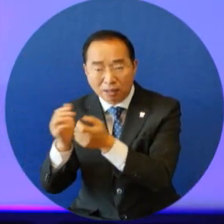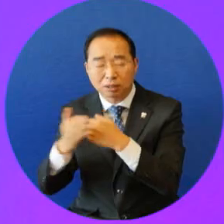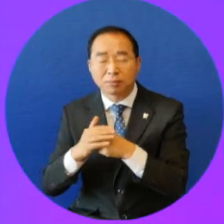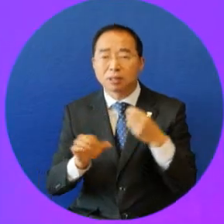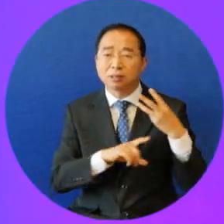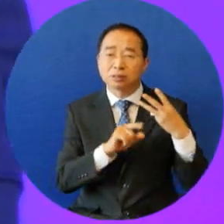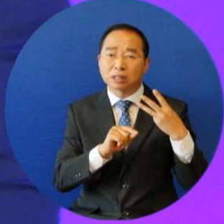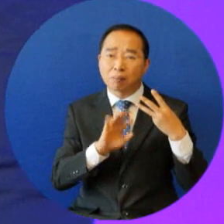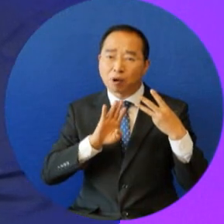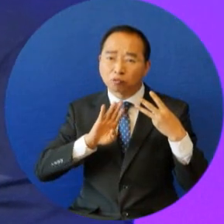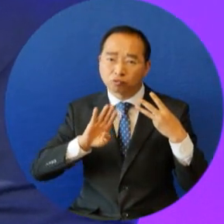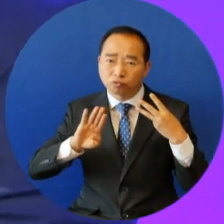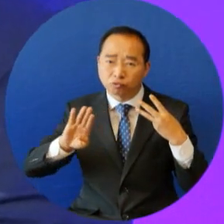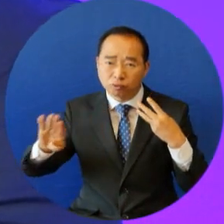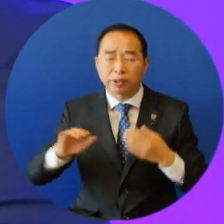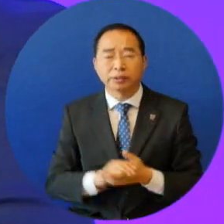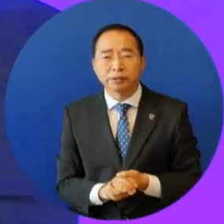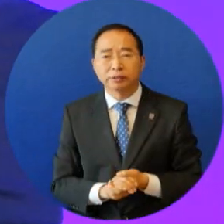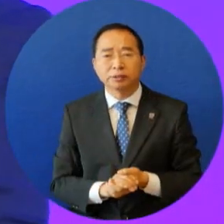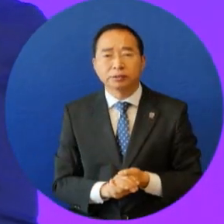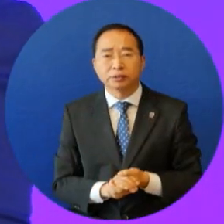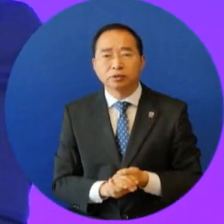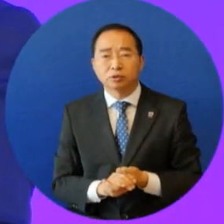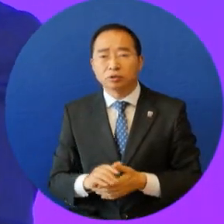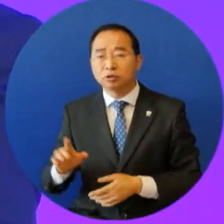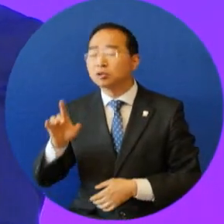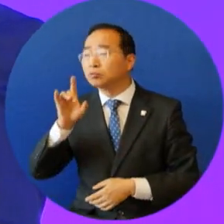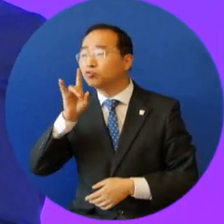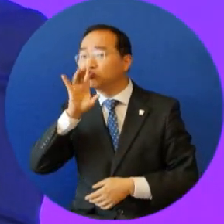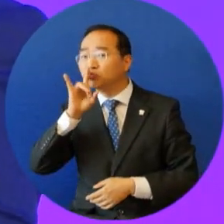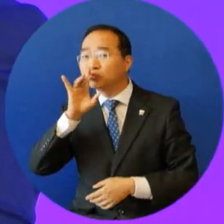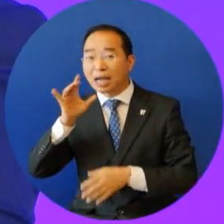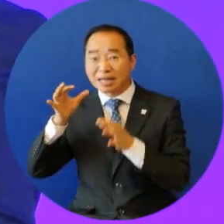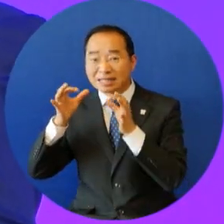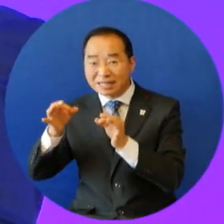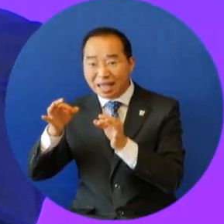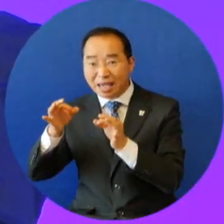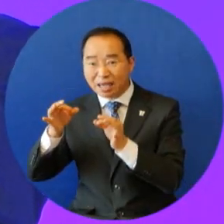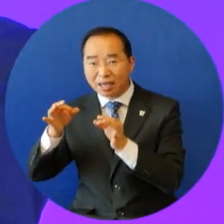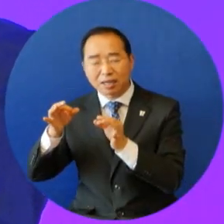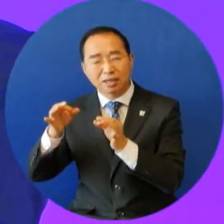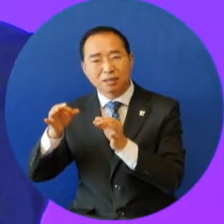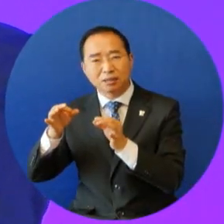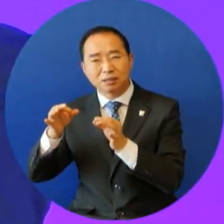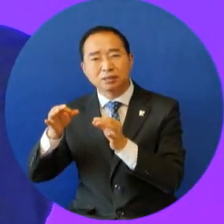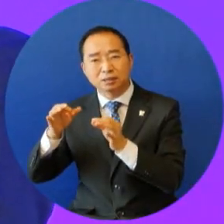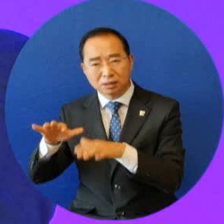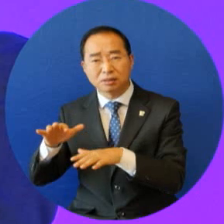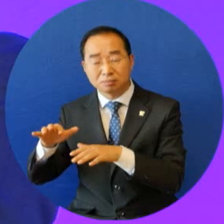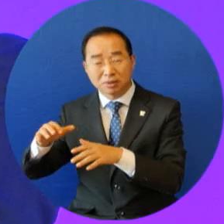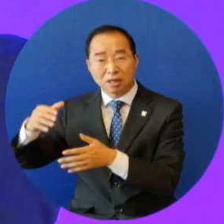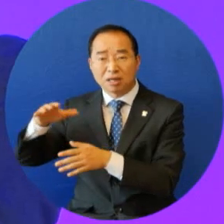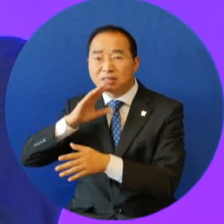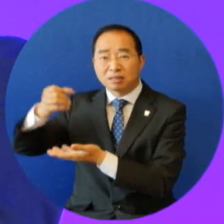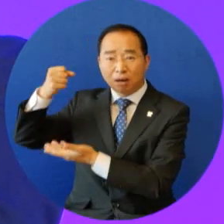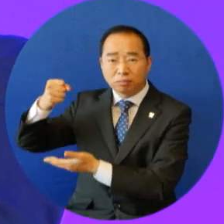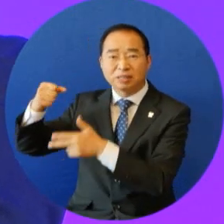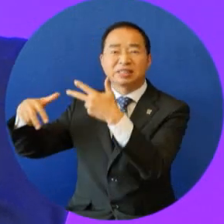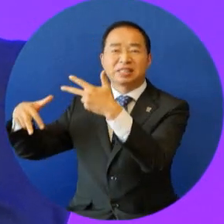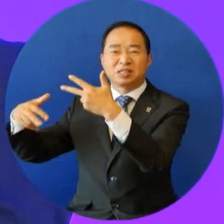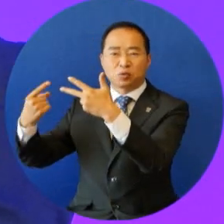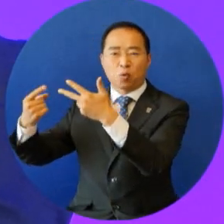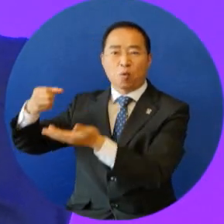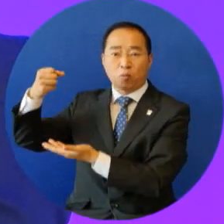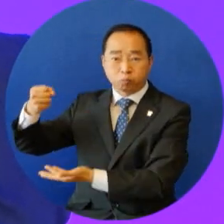맞아서 지난 3월 이후에 지금 연준의 자산이 한 7조 달러 정도